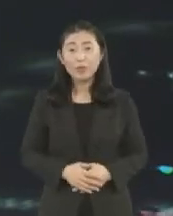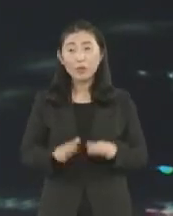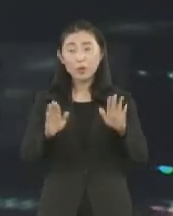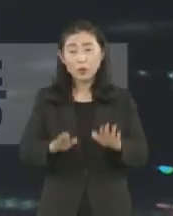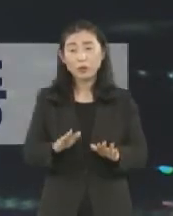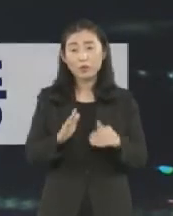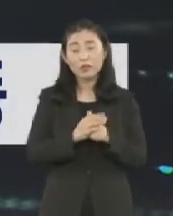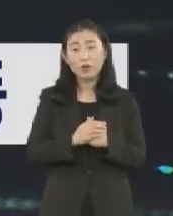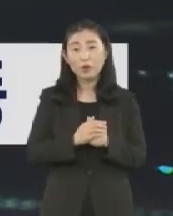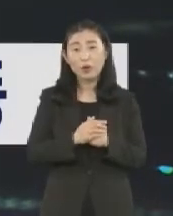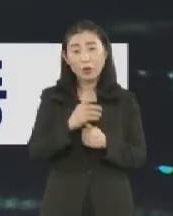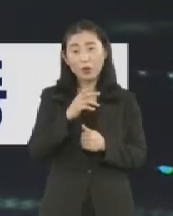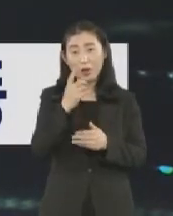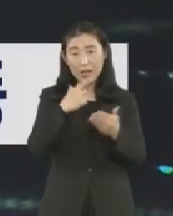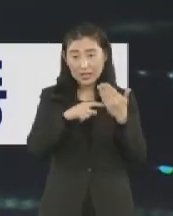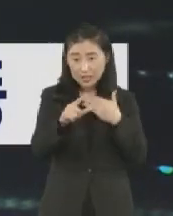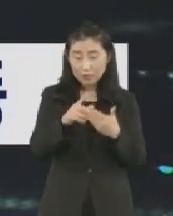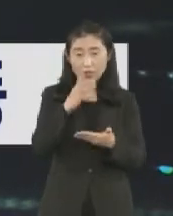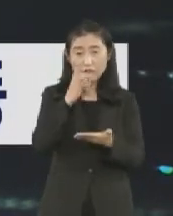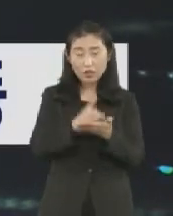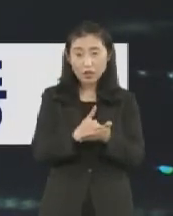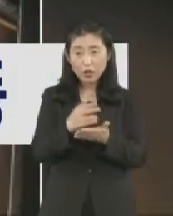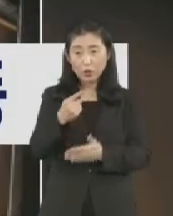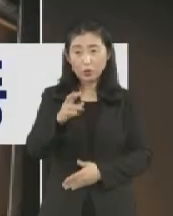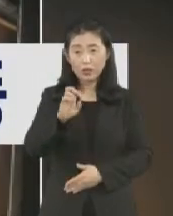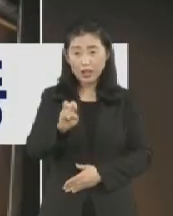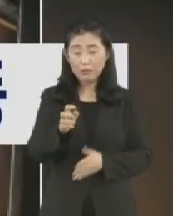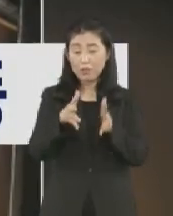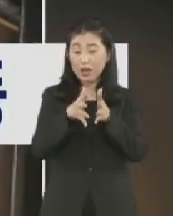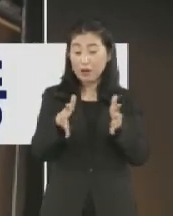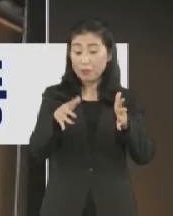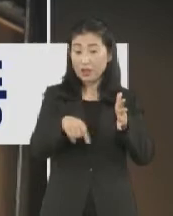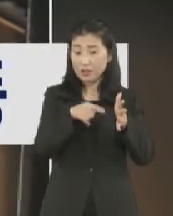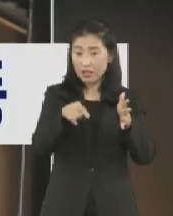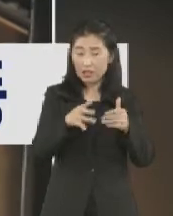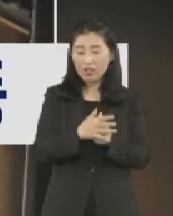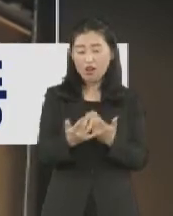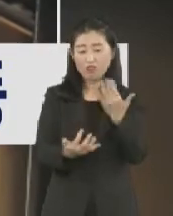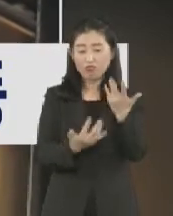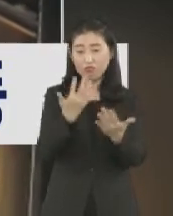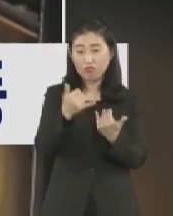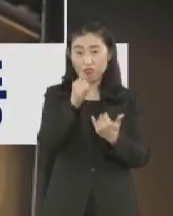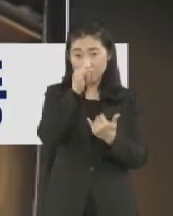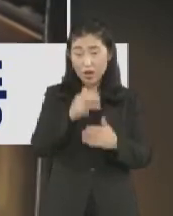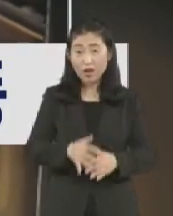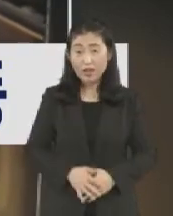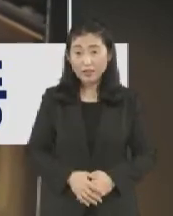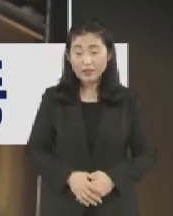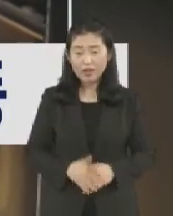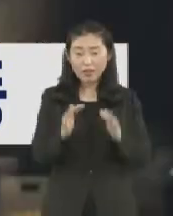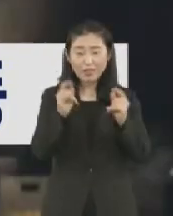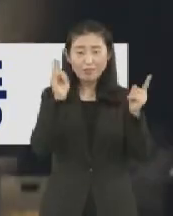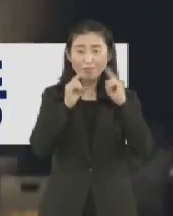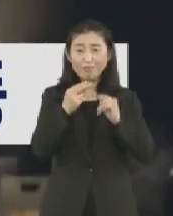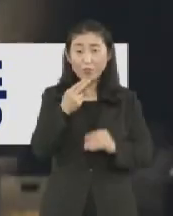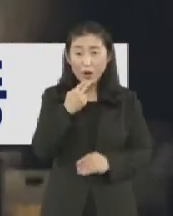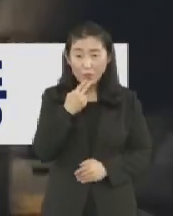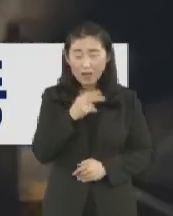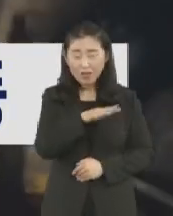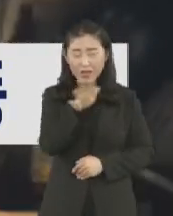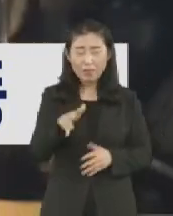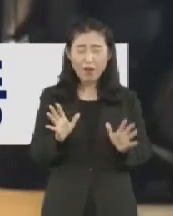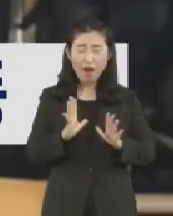오늘 오전 6시 50분쯤 선한 시 동남구 다가동 의 한 아파트에서 불이 났습니다 이 불로 인명피해는 없었지만